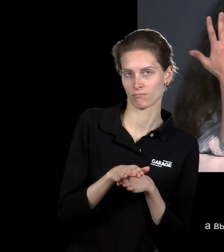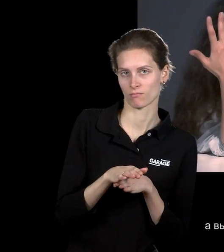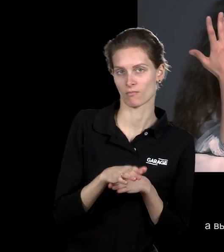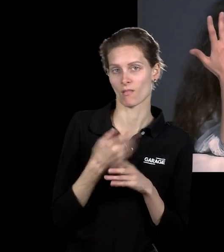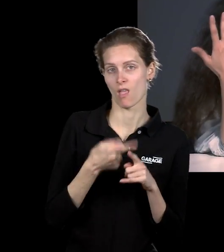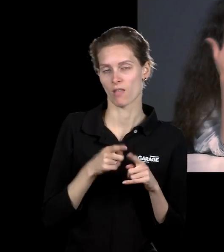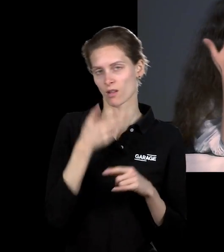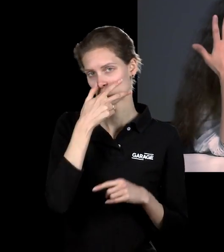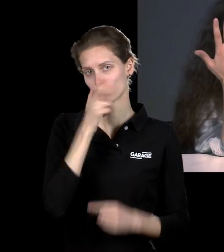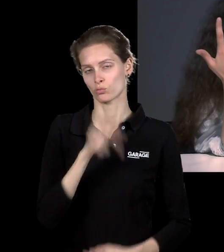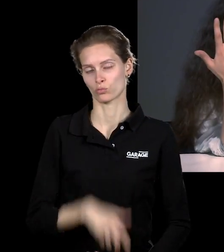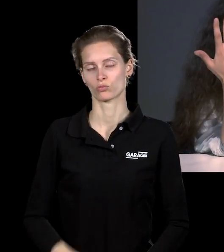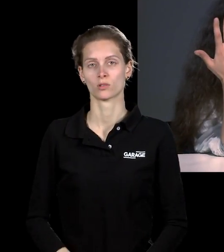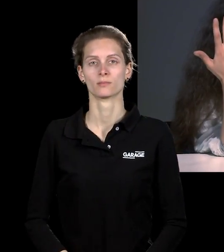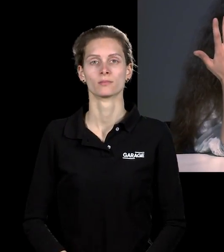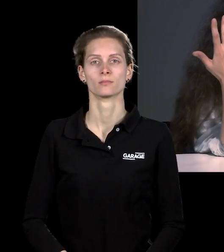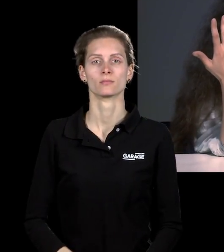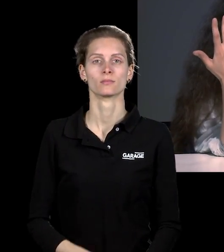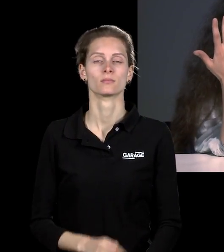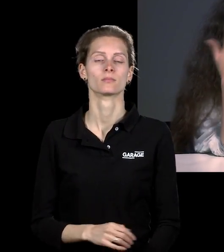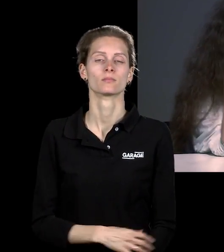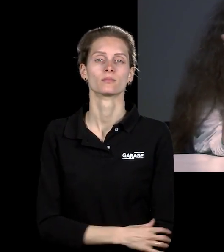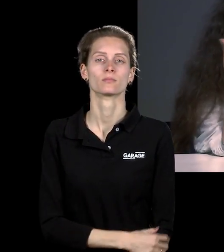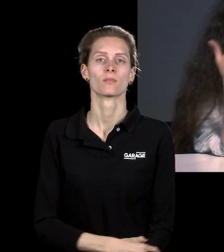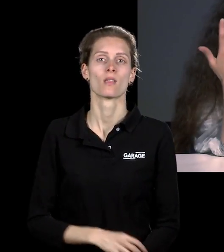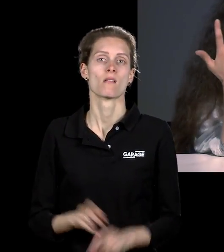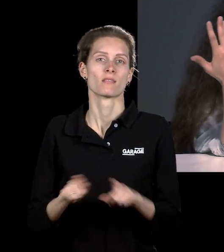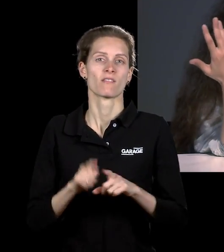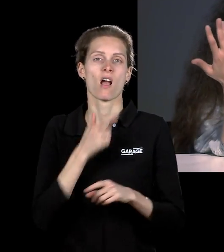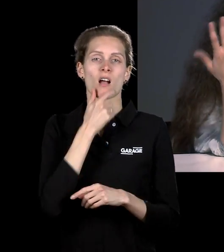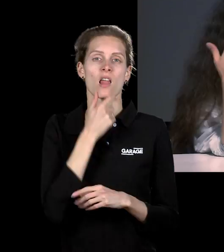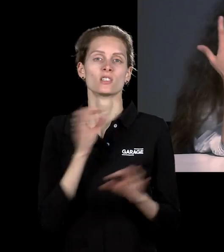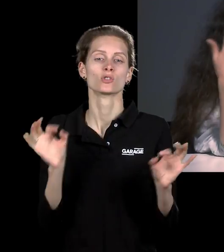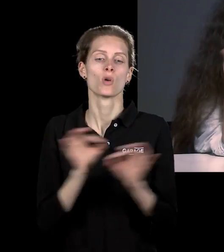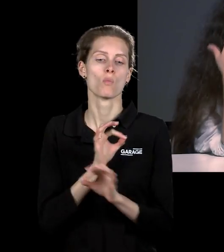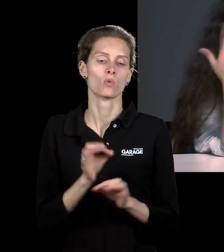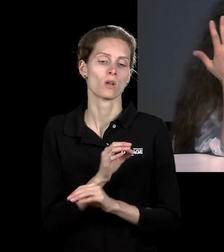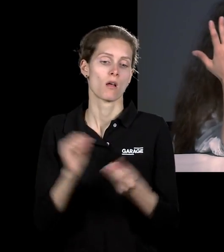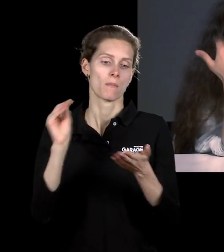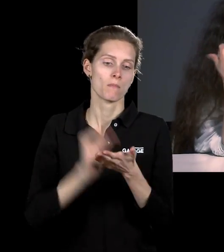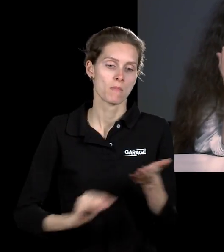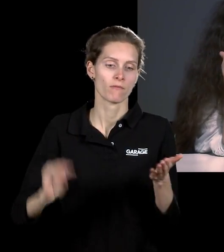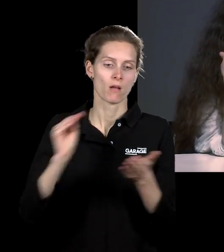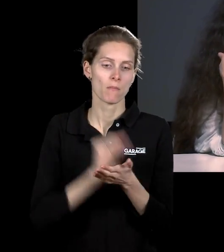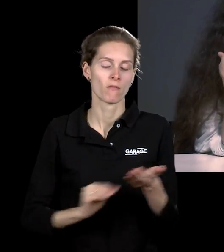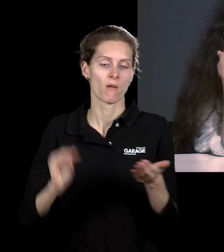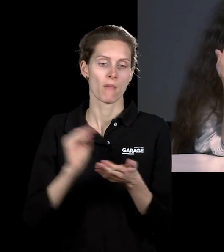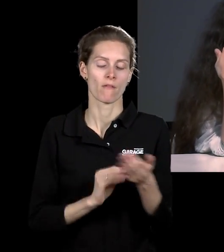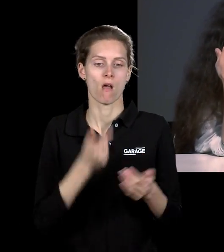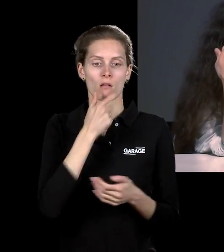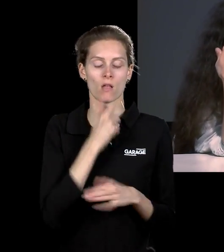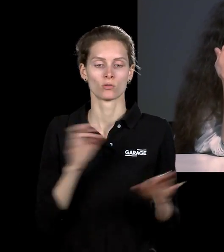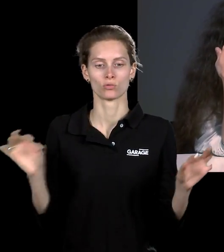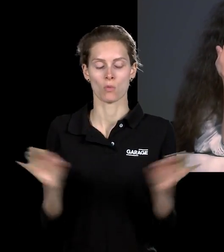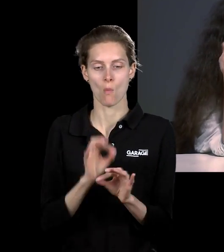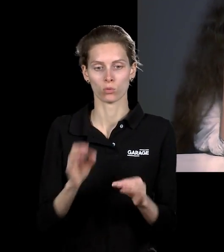очень скучно. Поэтому он не стал классическим музыкантом, потому что каждый раз пересчитывать одни и те же ноты – это как до бесконечности пересчитывать одну и ту же книгу.